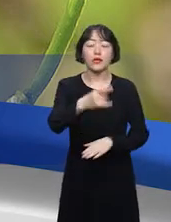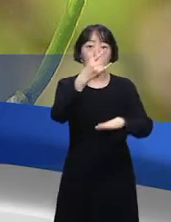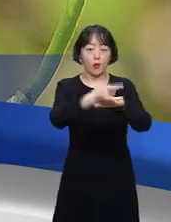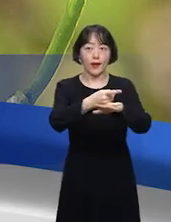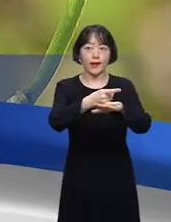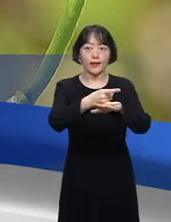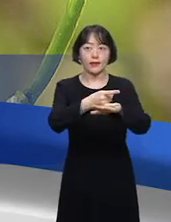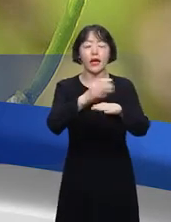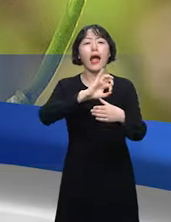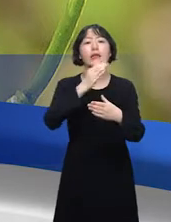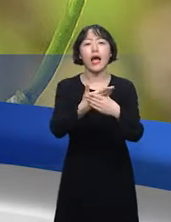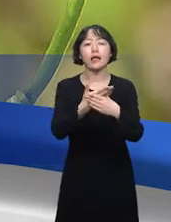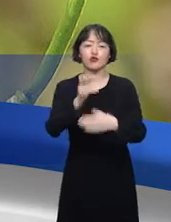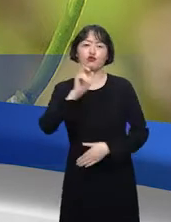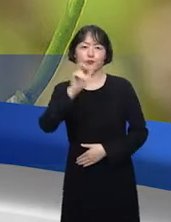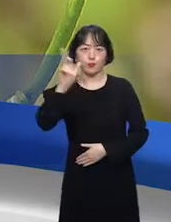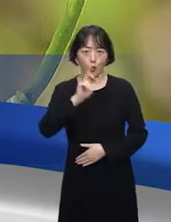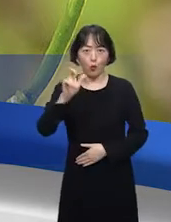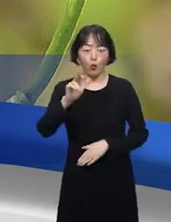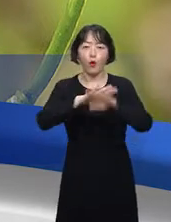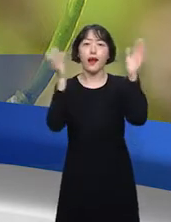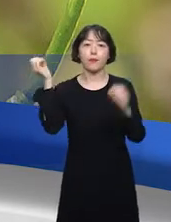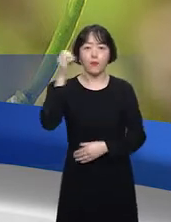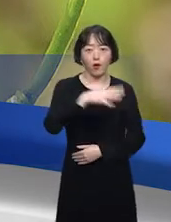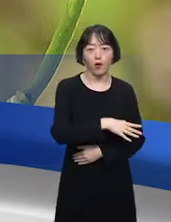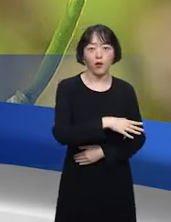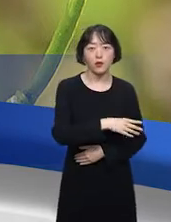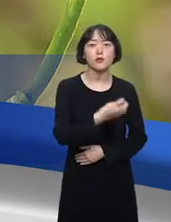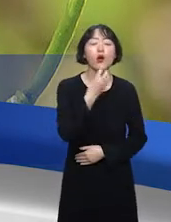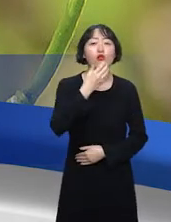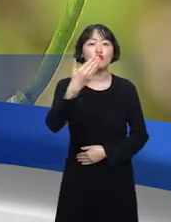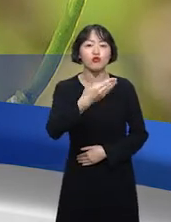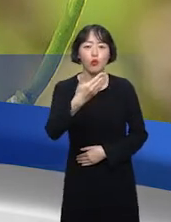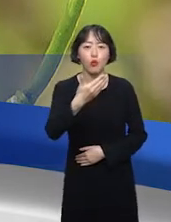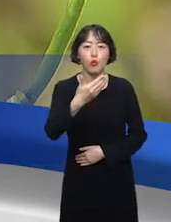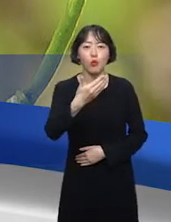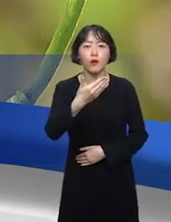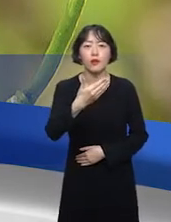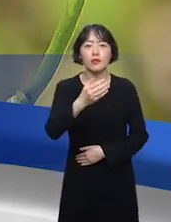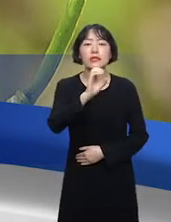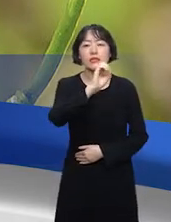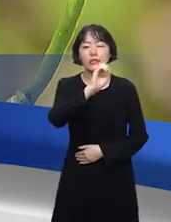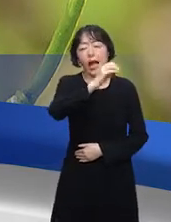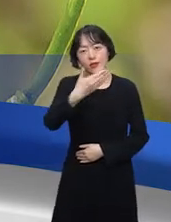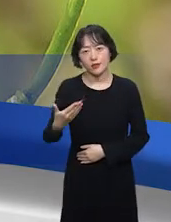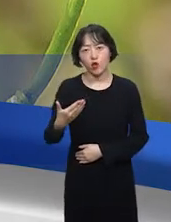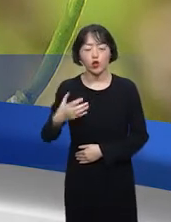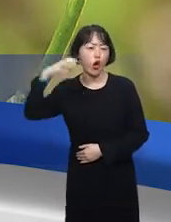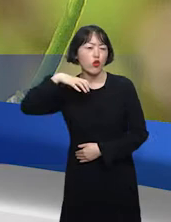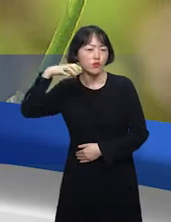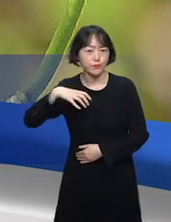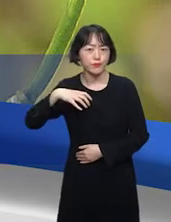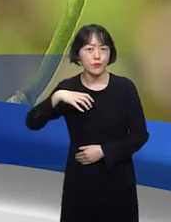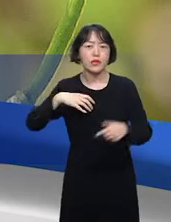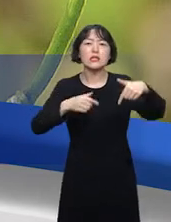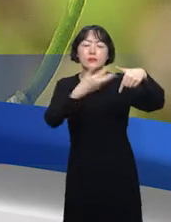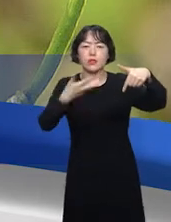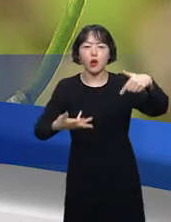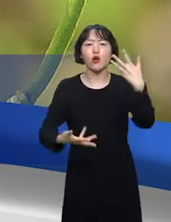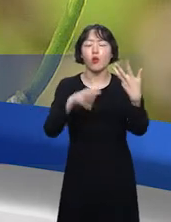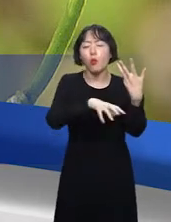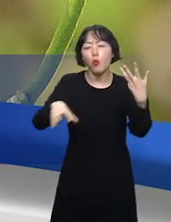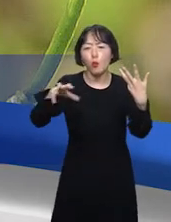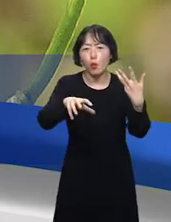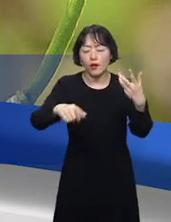군포, 광명, 서울 구로, 양천, 영등포, 금천 등 8개 지자체가 참여하는 안양천